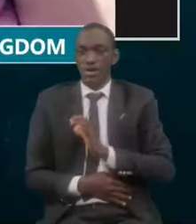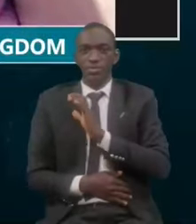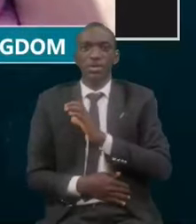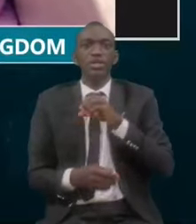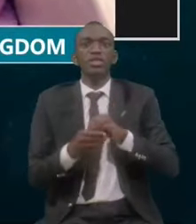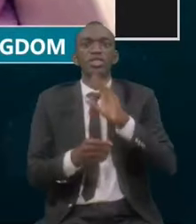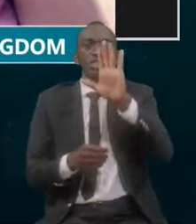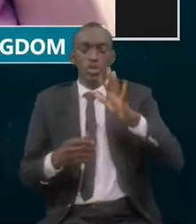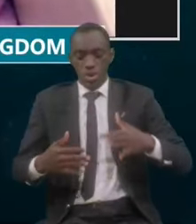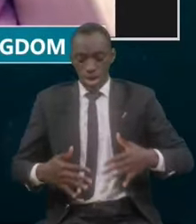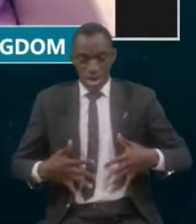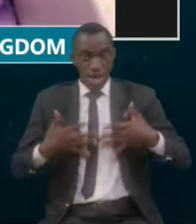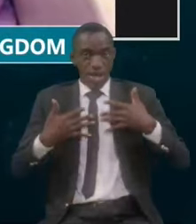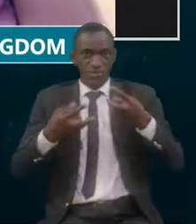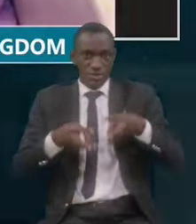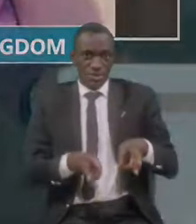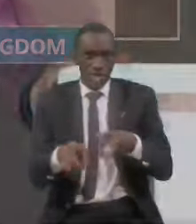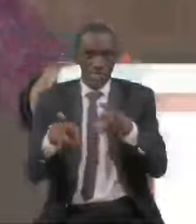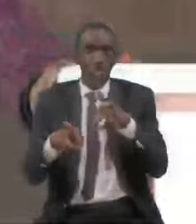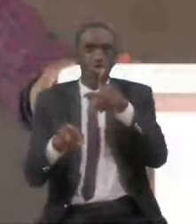de vie, et tu avances,